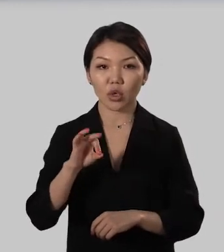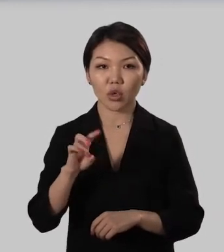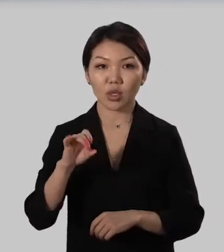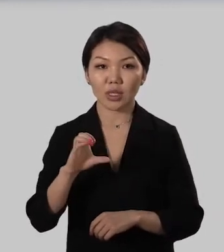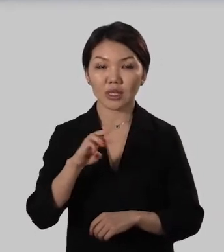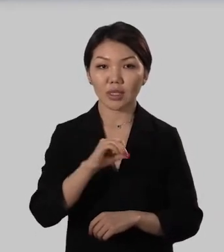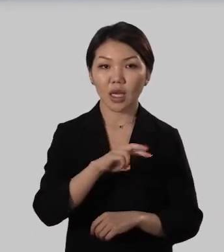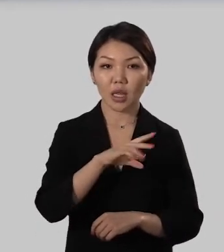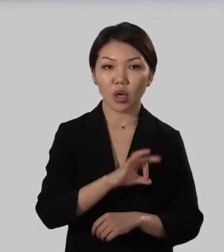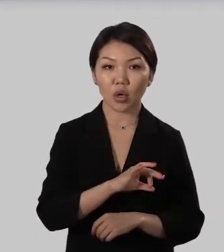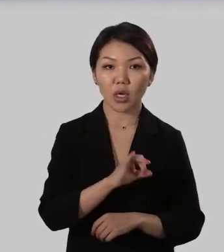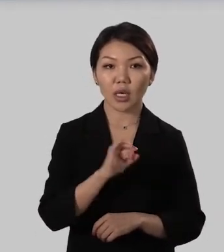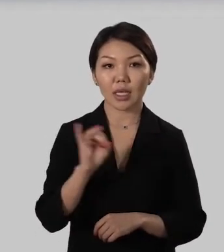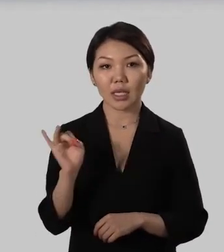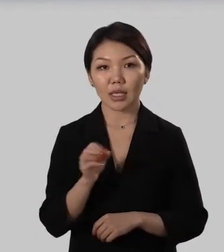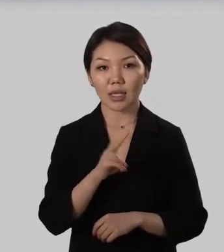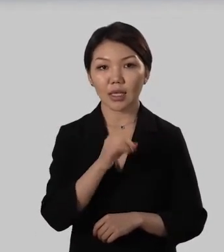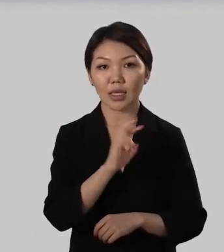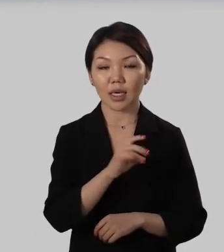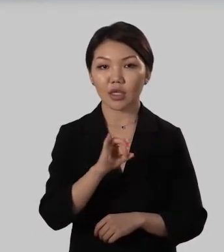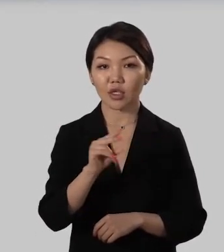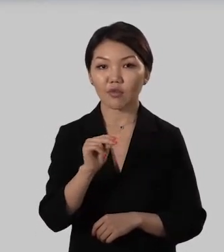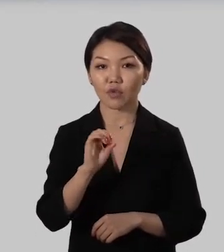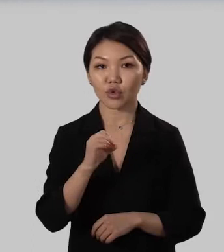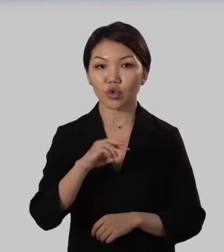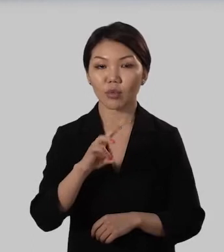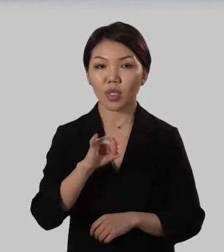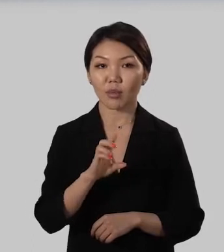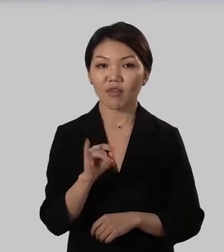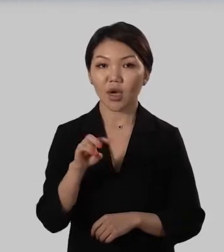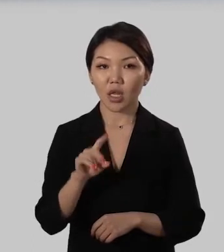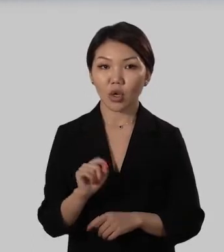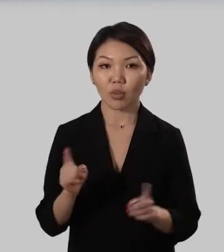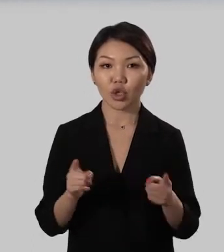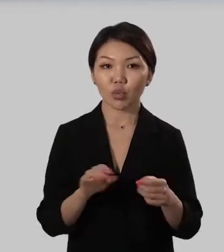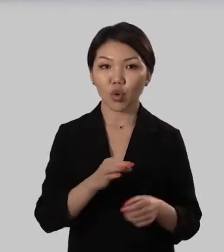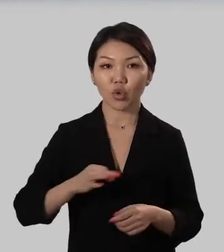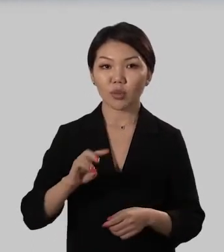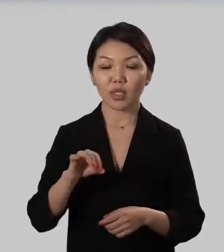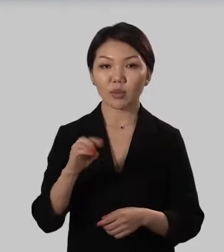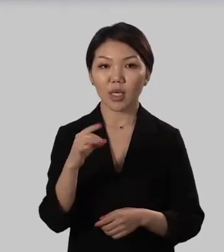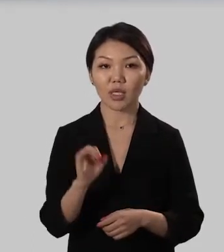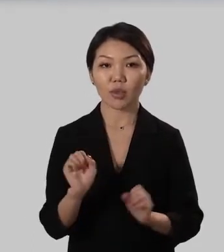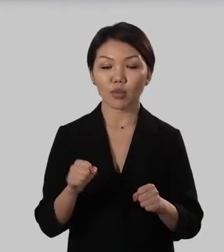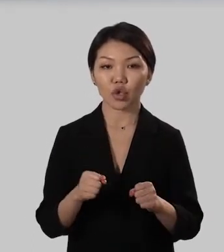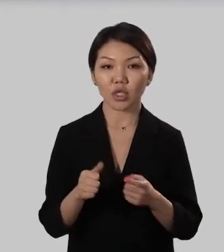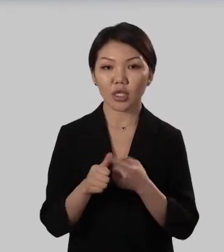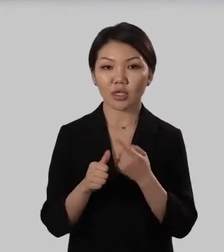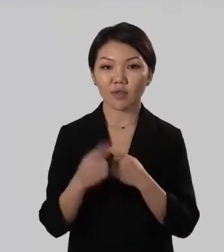бывало почему озеро merz bagheera можно назвать одним из чудес света